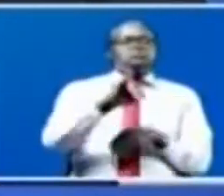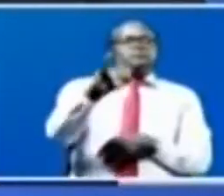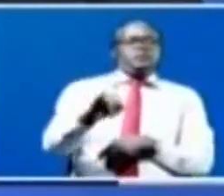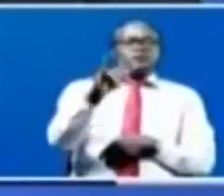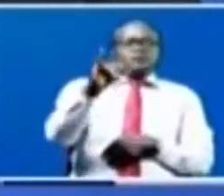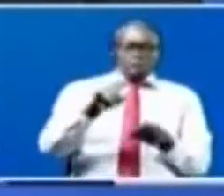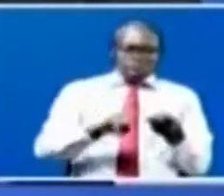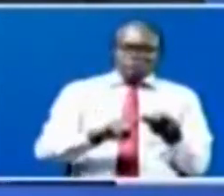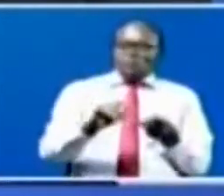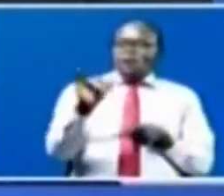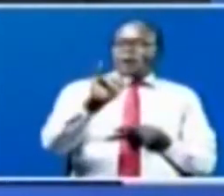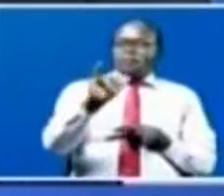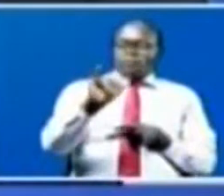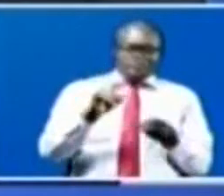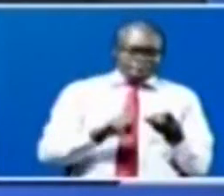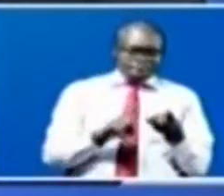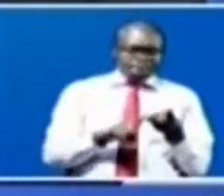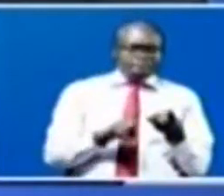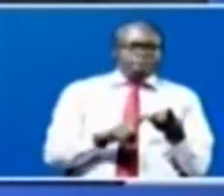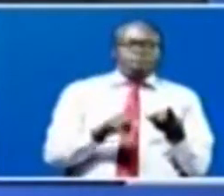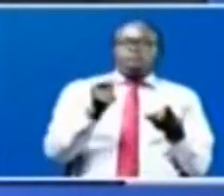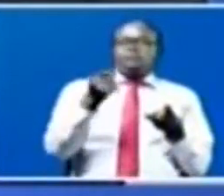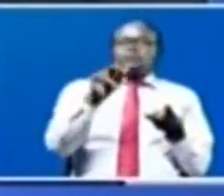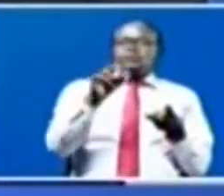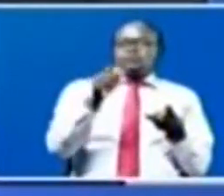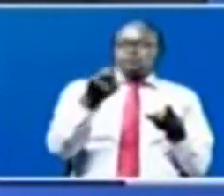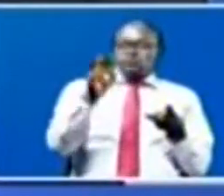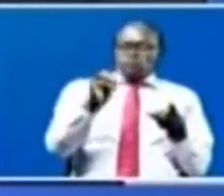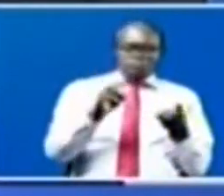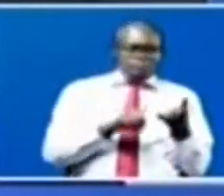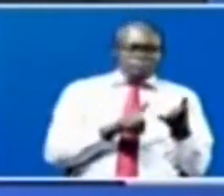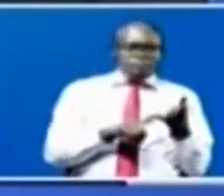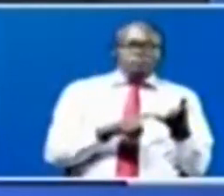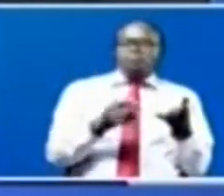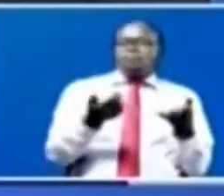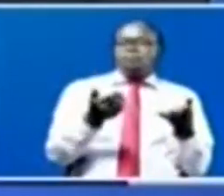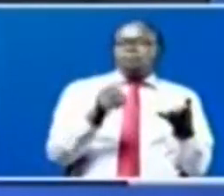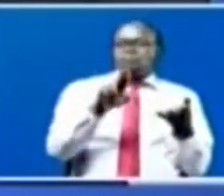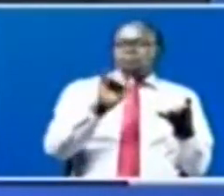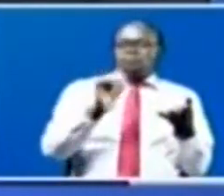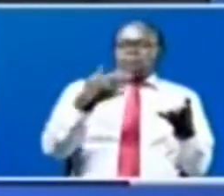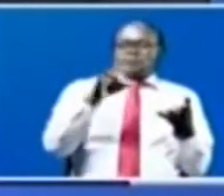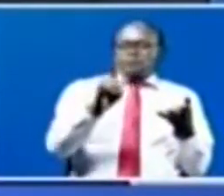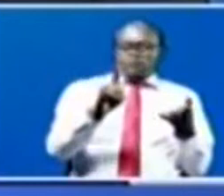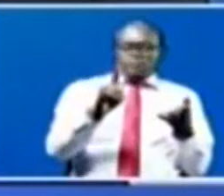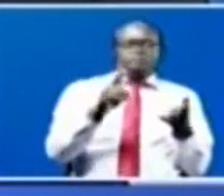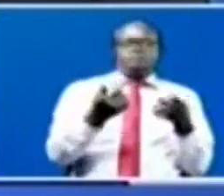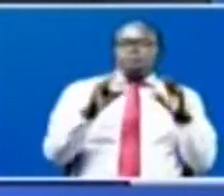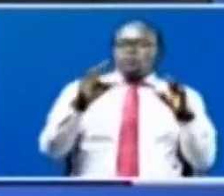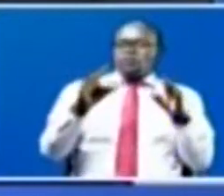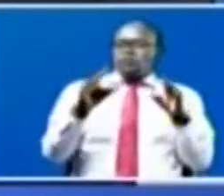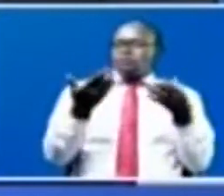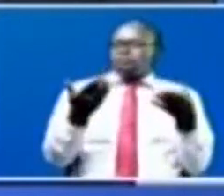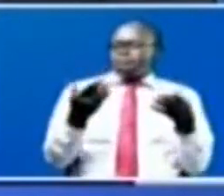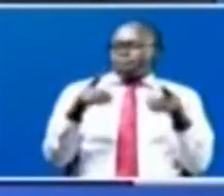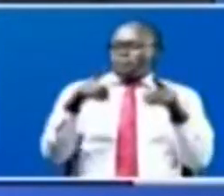Ndikumana, Soter Kayumba kutoka AS Kigali, Tom Adwar kutoka Nakumat na Richard Aimo kutoka klabu ya Chemel. Kocha Melis